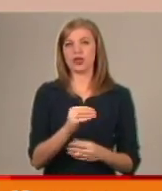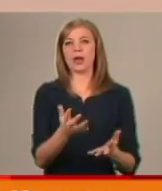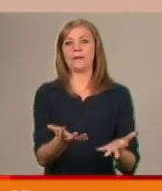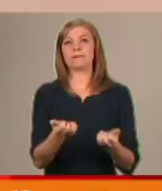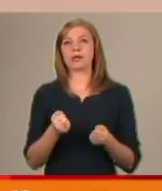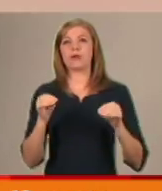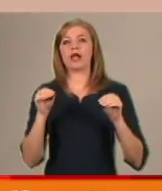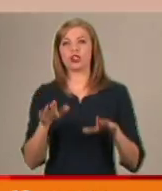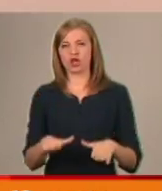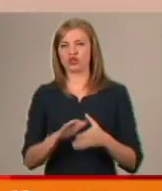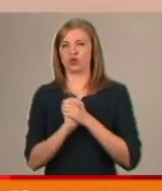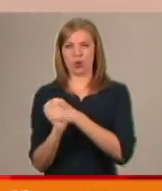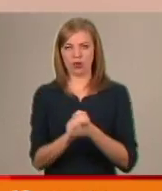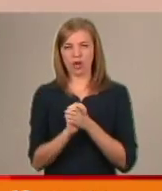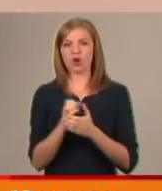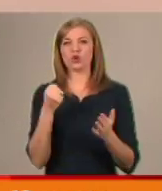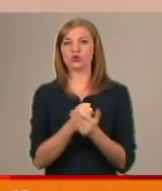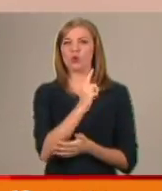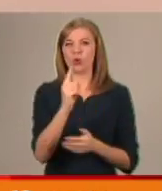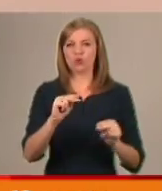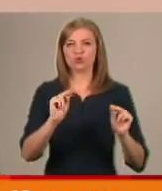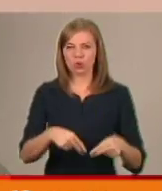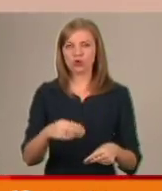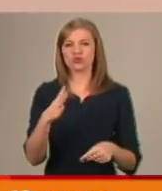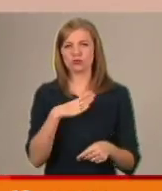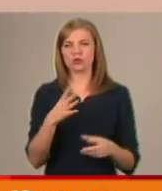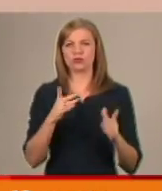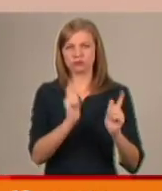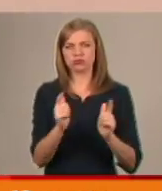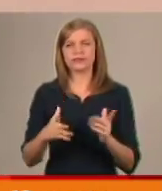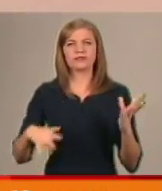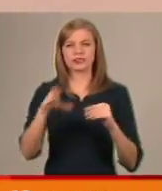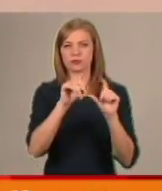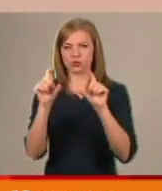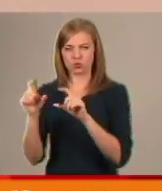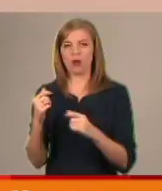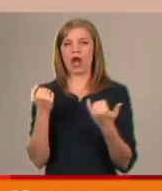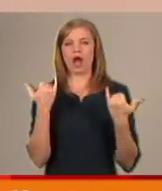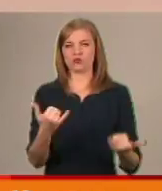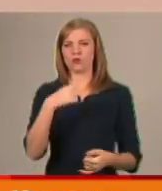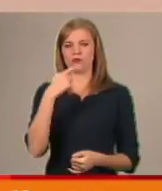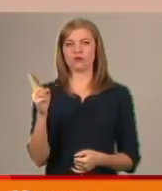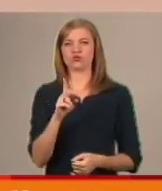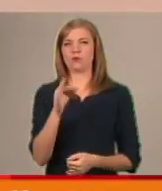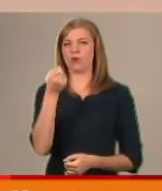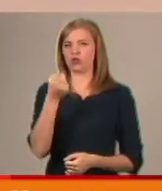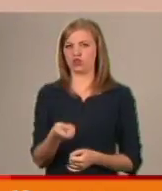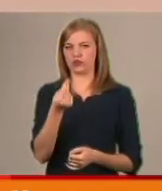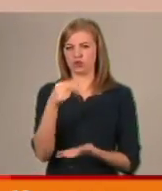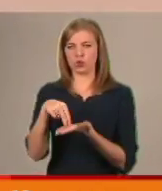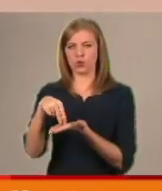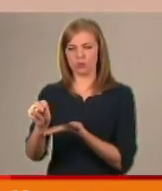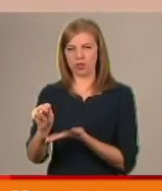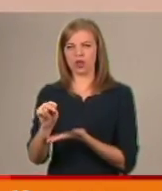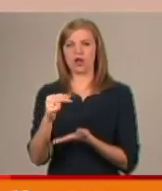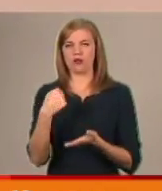приймали рішення колегіально, до кожної угоди узгоджував з усіма структурами. І ми сьогодні говоримо, що по дешевшій ціні купивши на